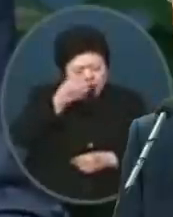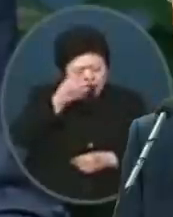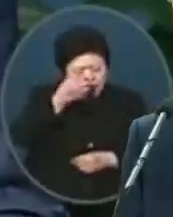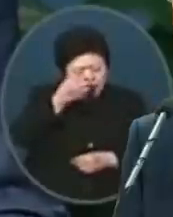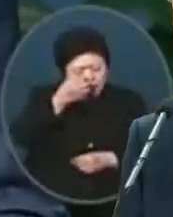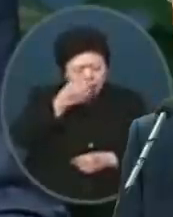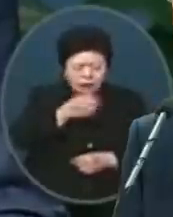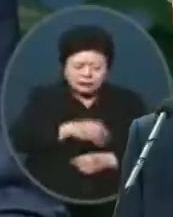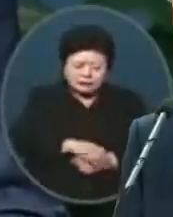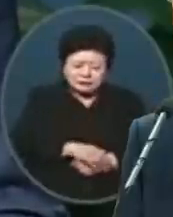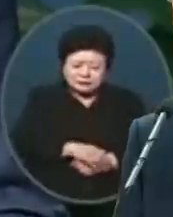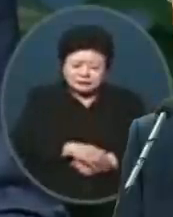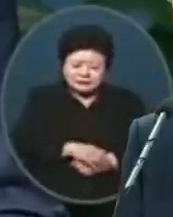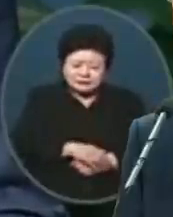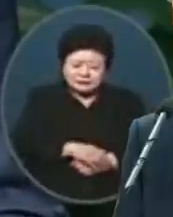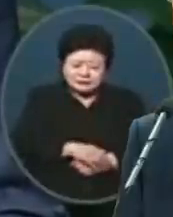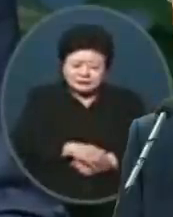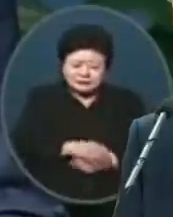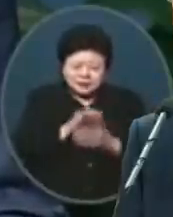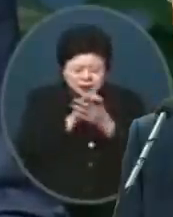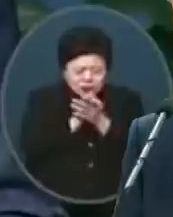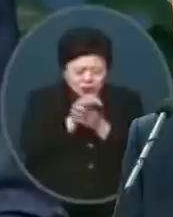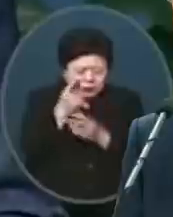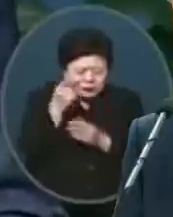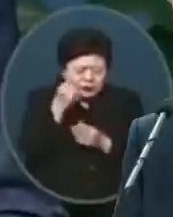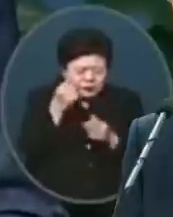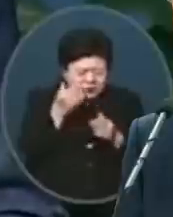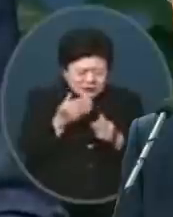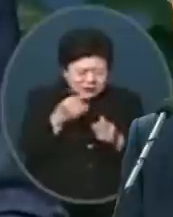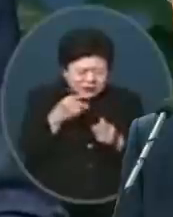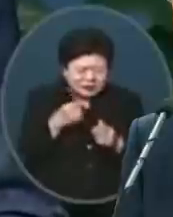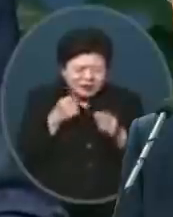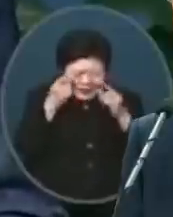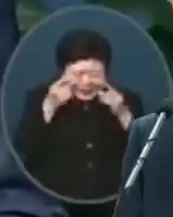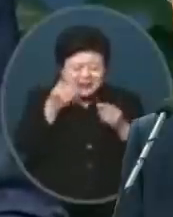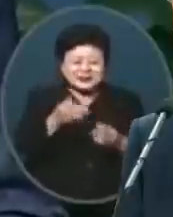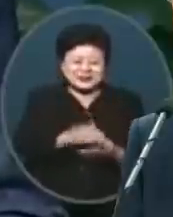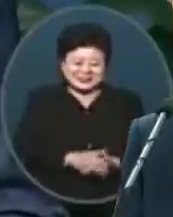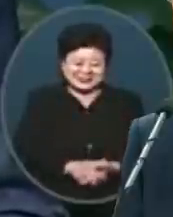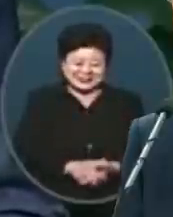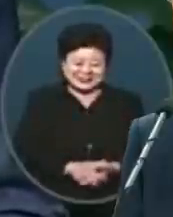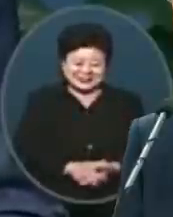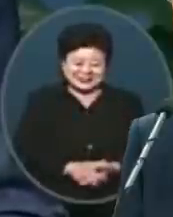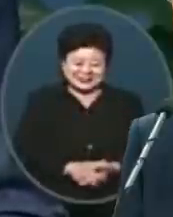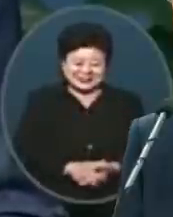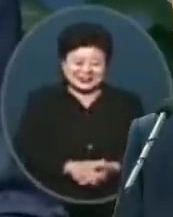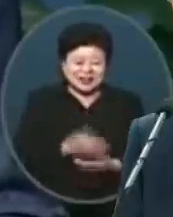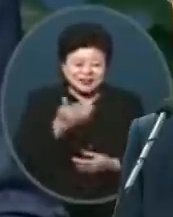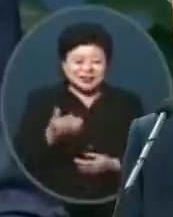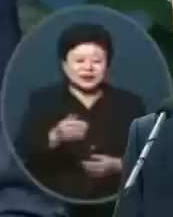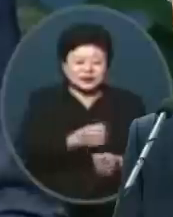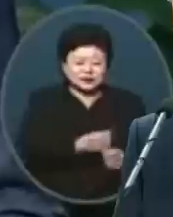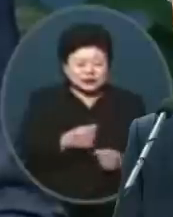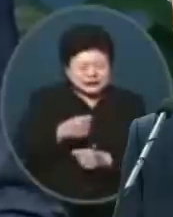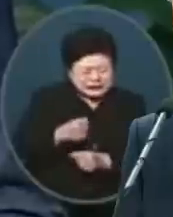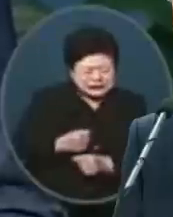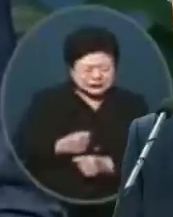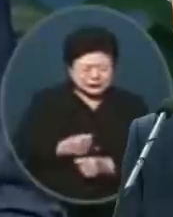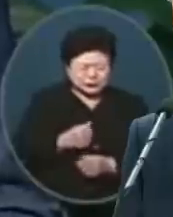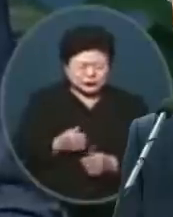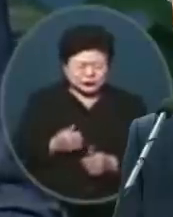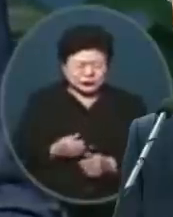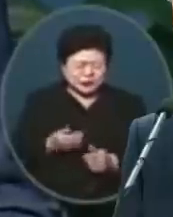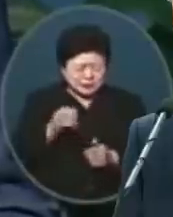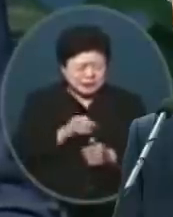꿈이라 내가 기도를 하니까 성령께서 깨닫게 해주신 것이 있습니다. 너는 수고하고 무거운 짐을